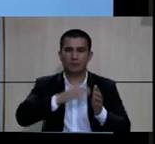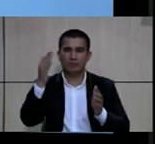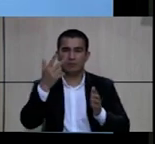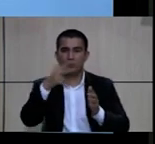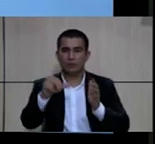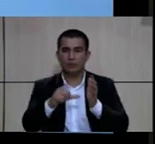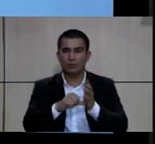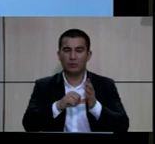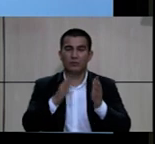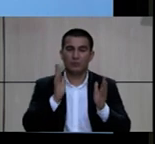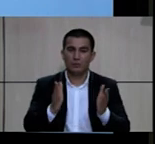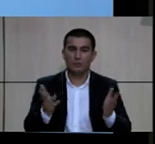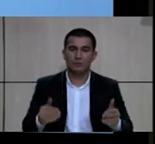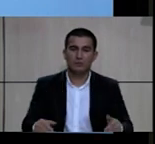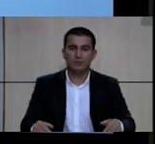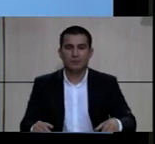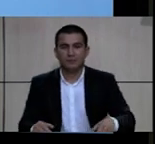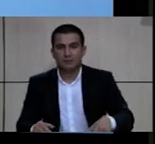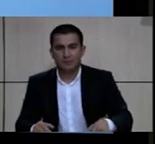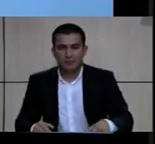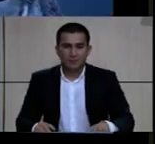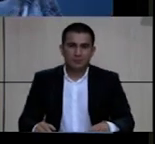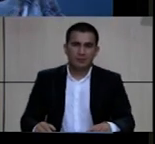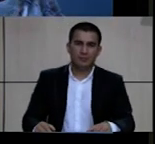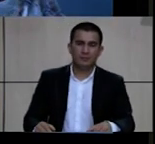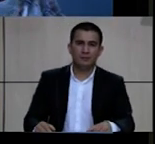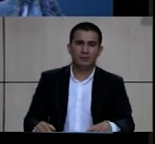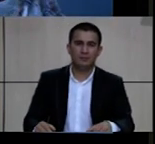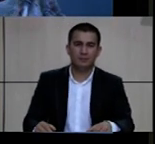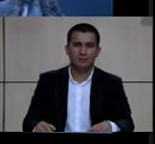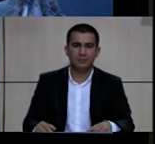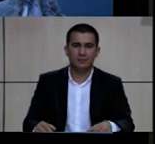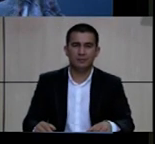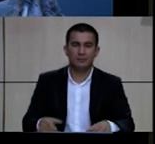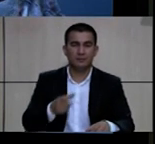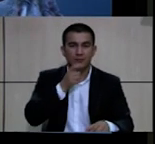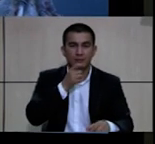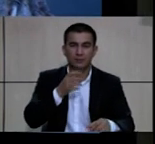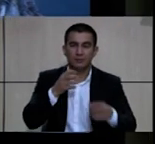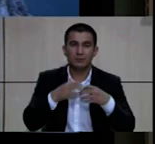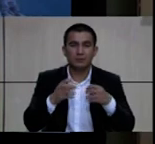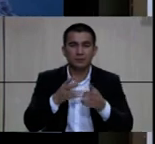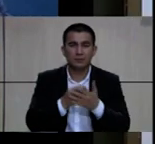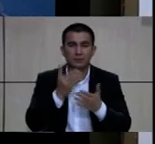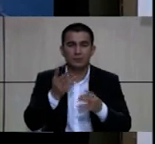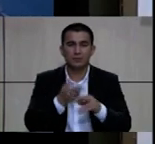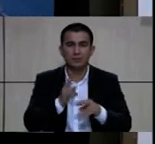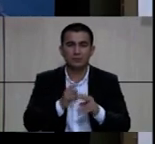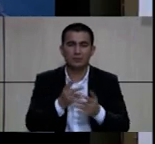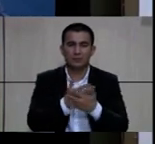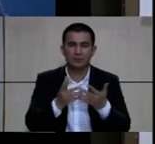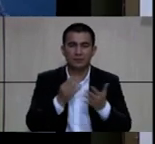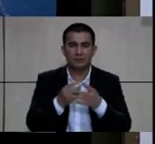36 gradusgacha bo'ladi. Tuxum qo'yuvchilarimizga yekirna